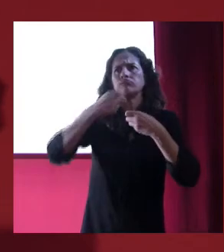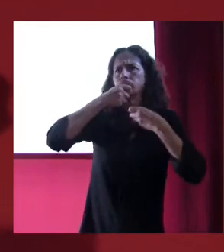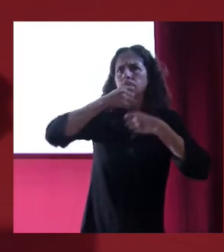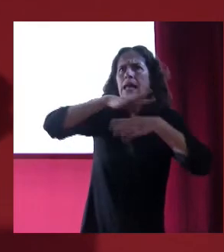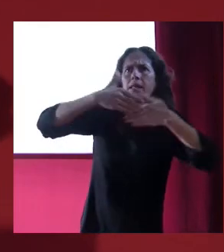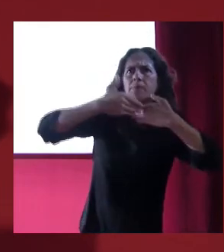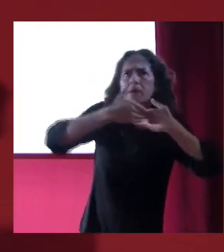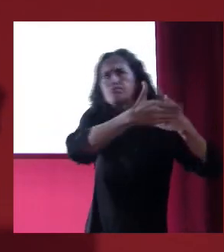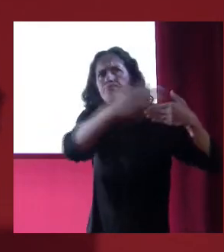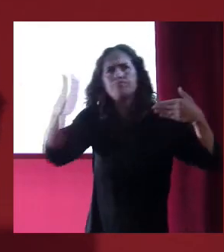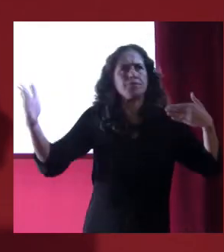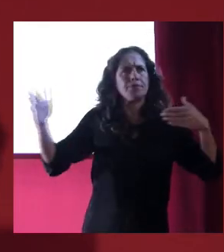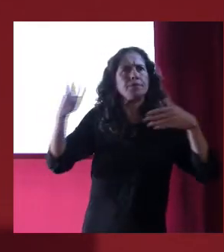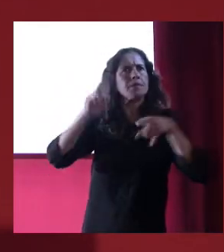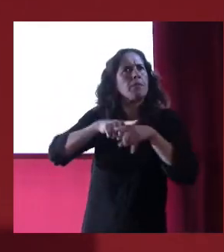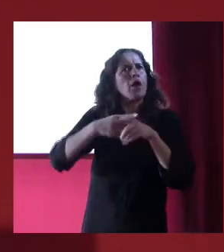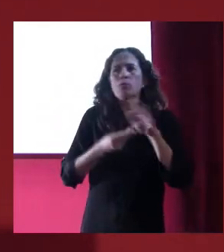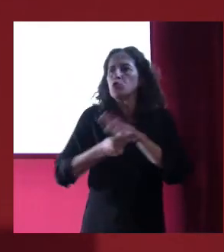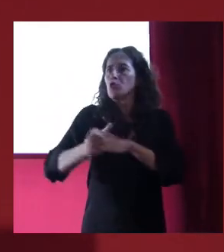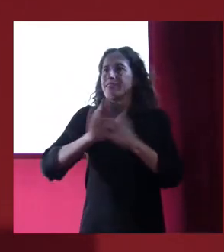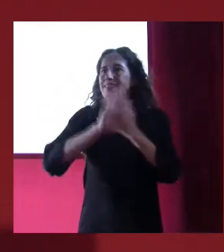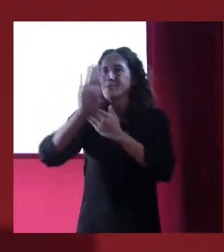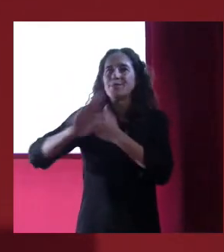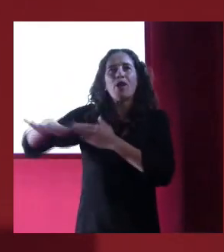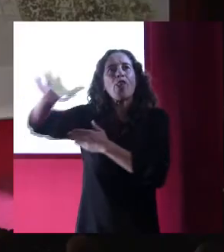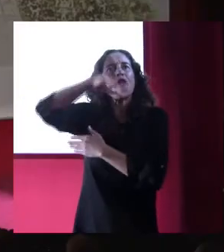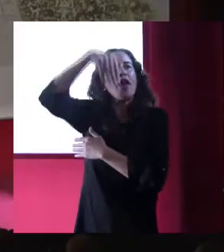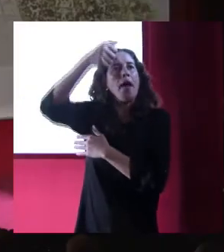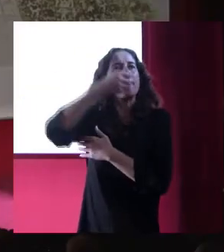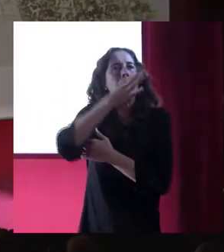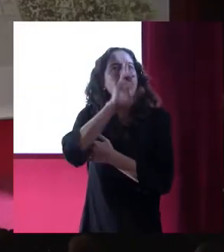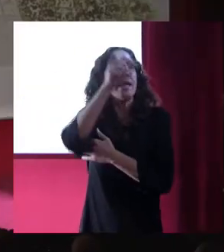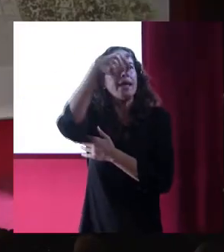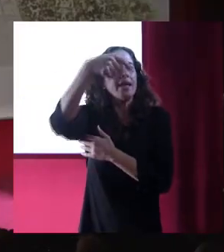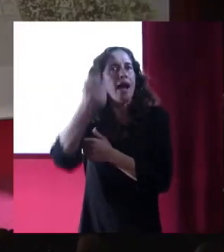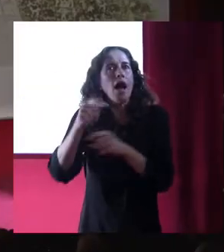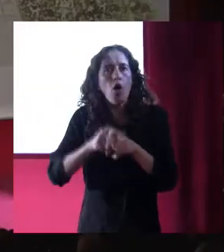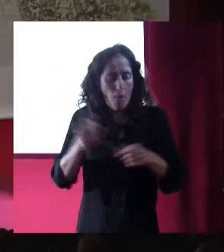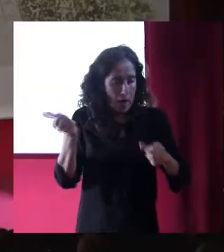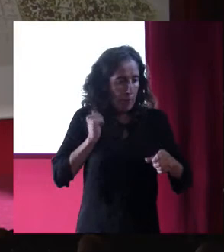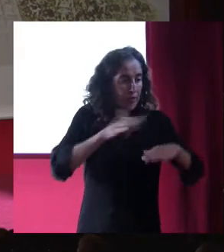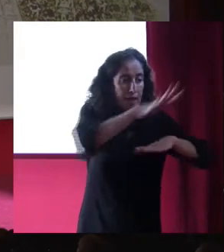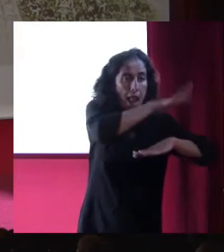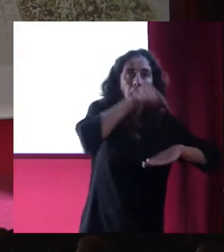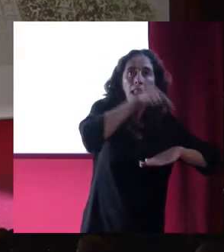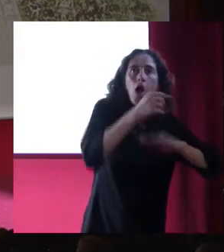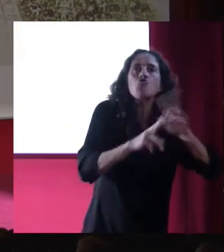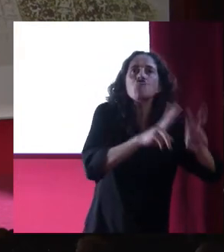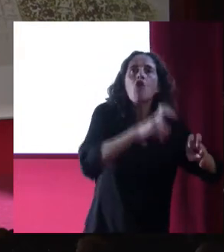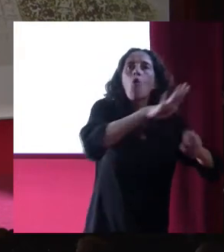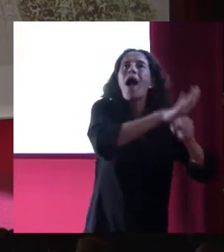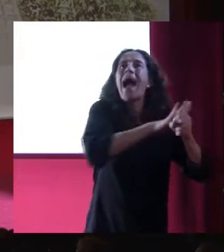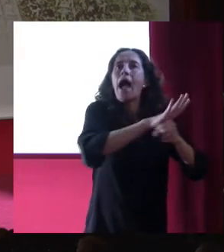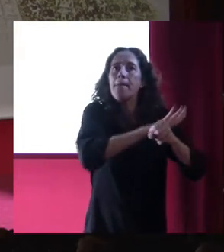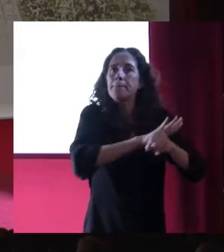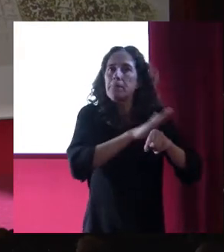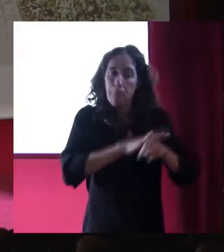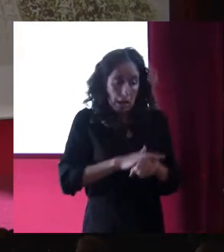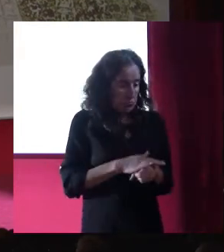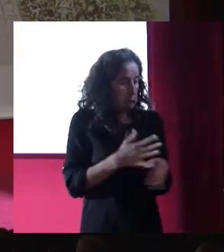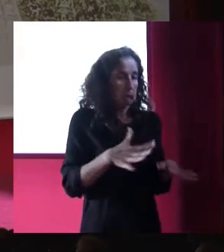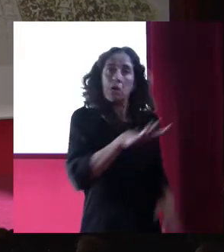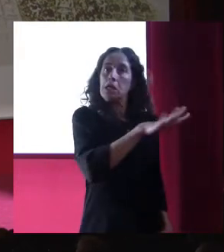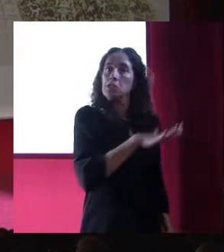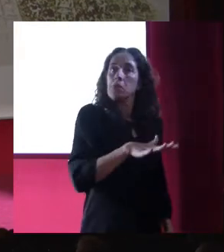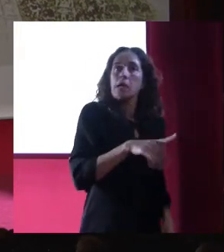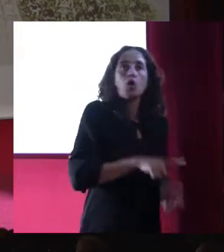de donar sortida als veïns i veïnes de la Marina. Hem d'aprofitar el Morrot per generar un nou àmbit amb espais que convisquin